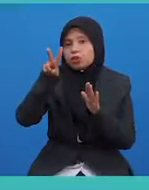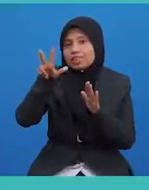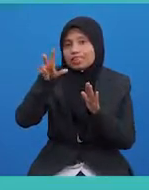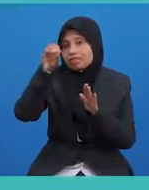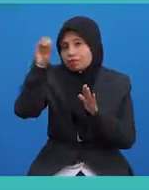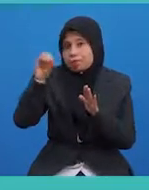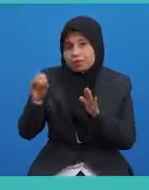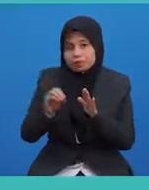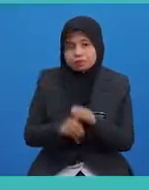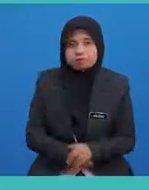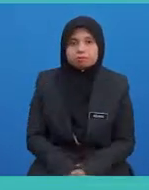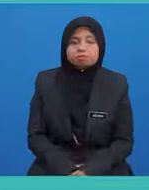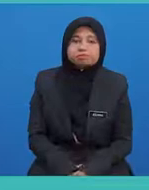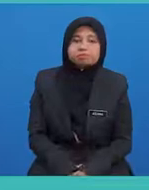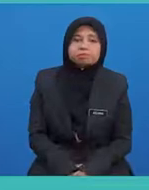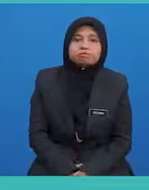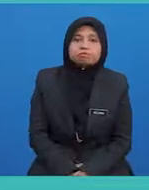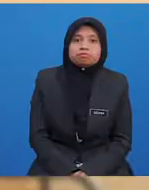9.23%.